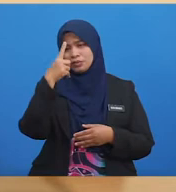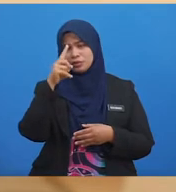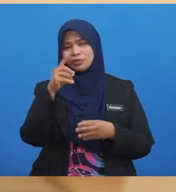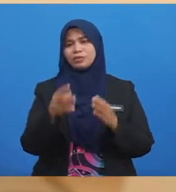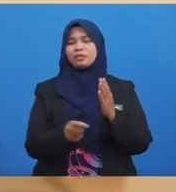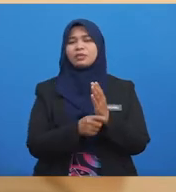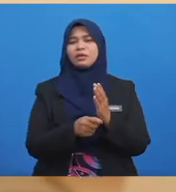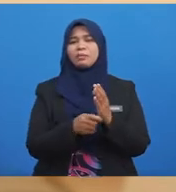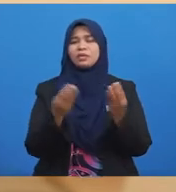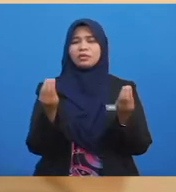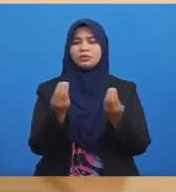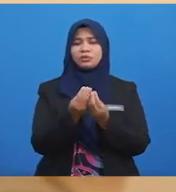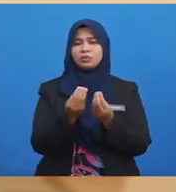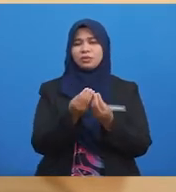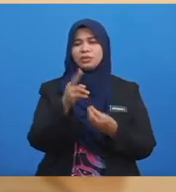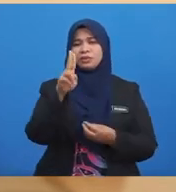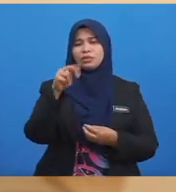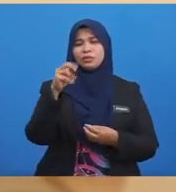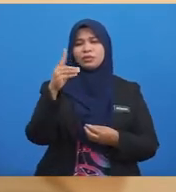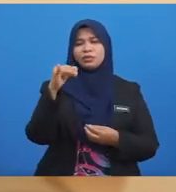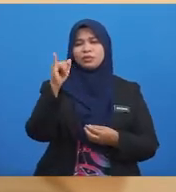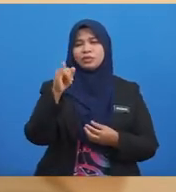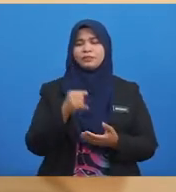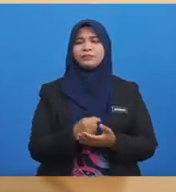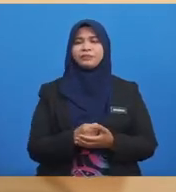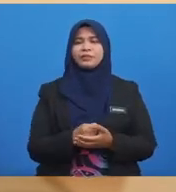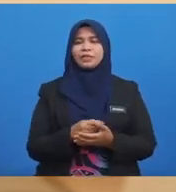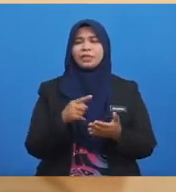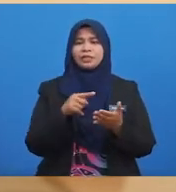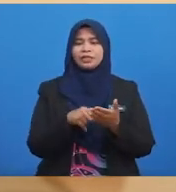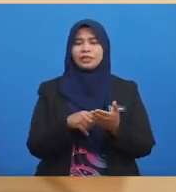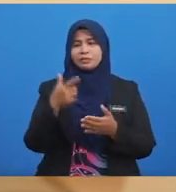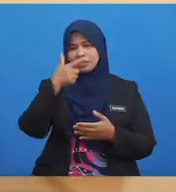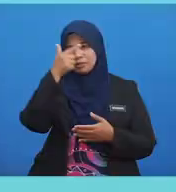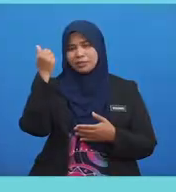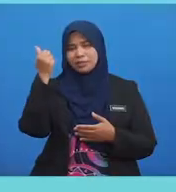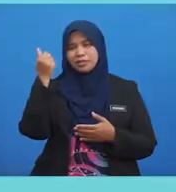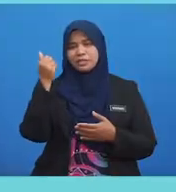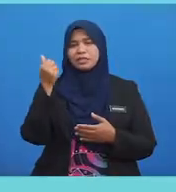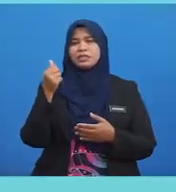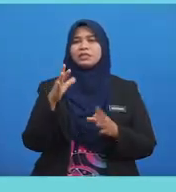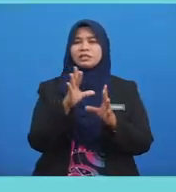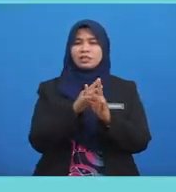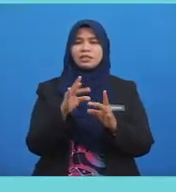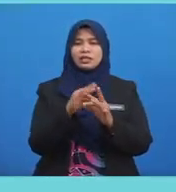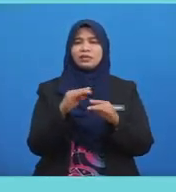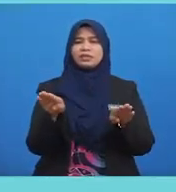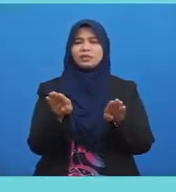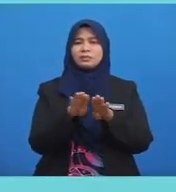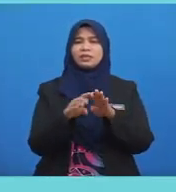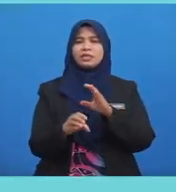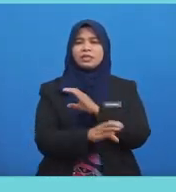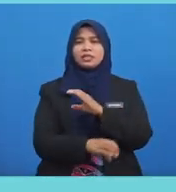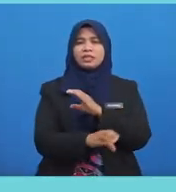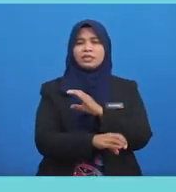supaya menambahkan jumlah undi yang cukup dalam menyokong penyerahan Sarawak. Keadaan ini